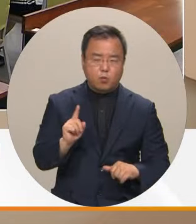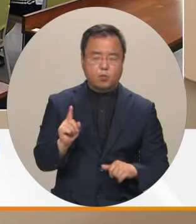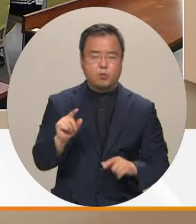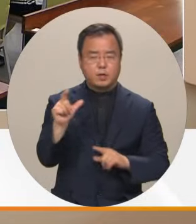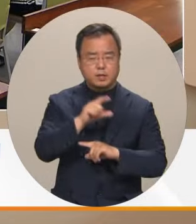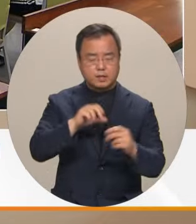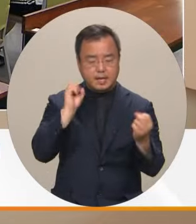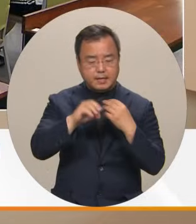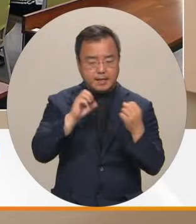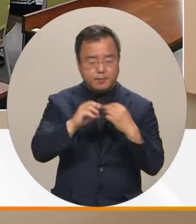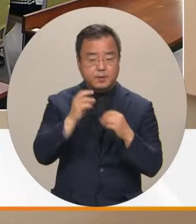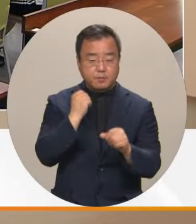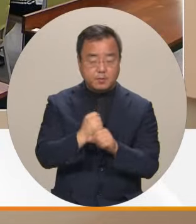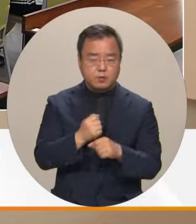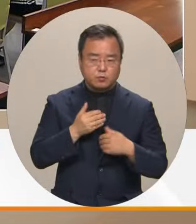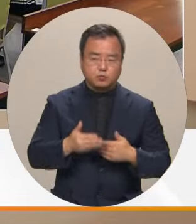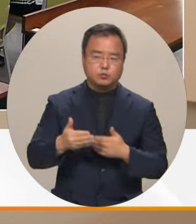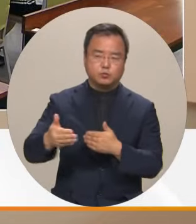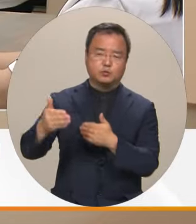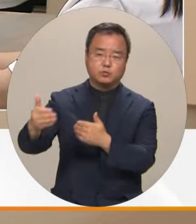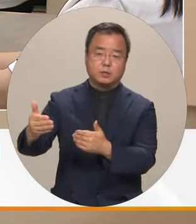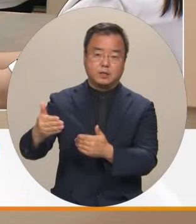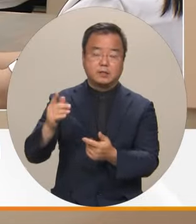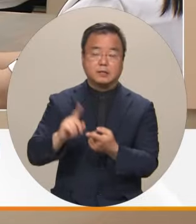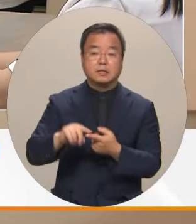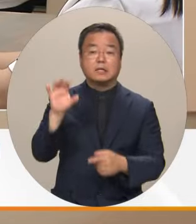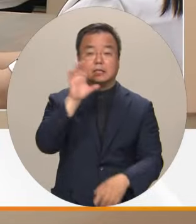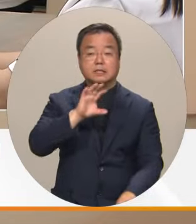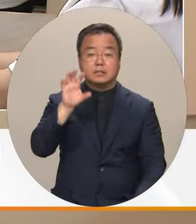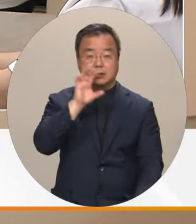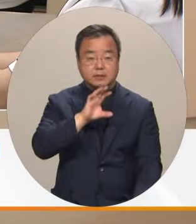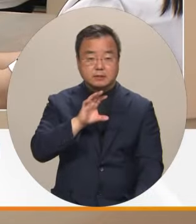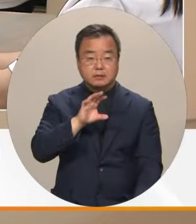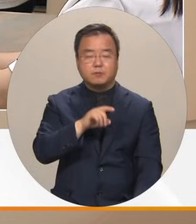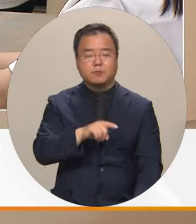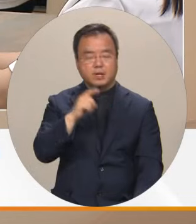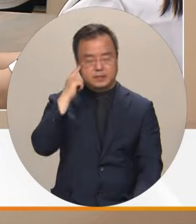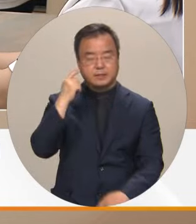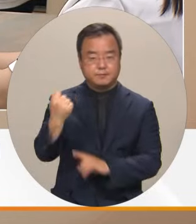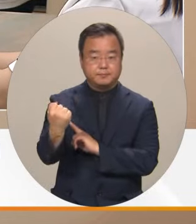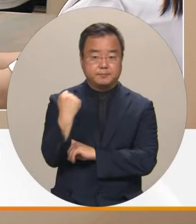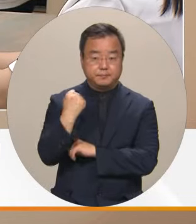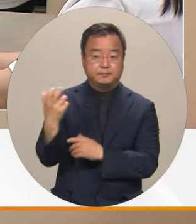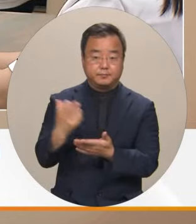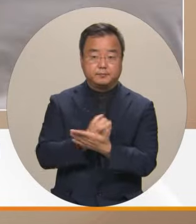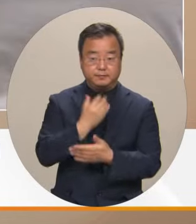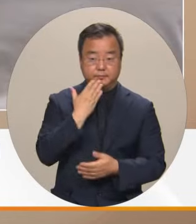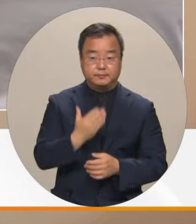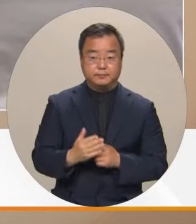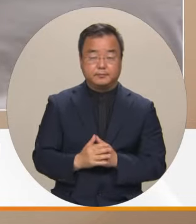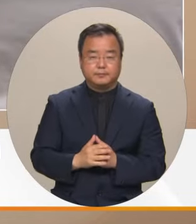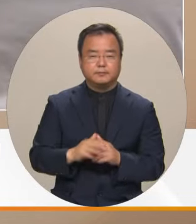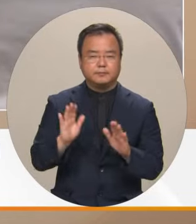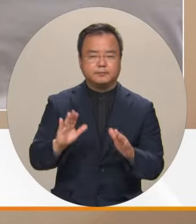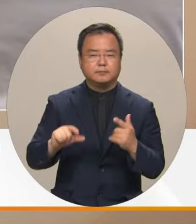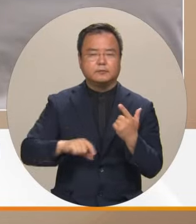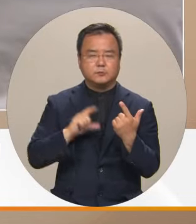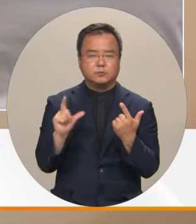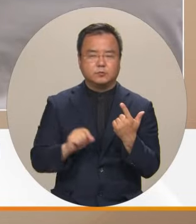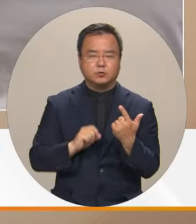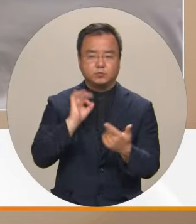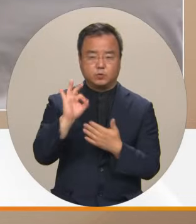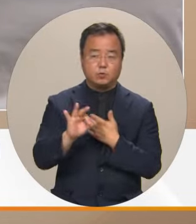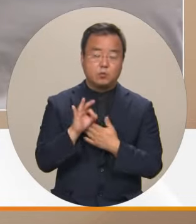답으로 가는 단계 그런 연습을 많이 해 줘야지 그런 사고력이 키워지는 거거든요 그래서 요번 6월 모의